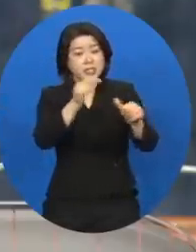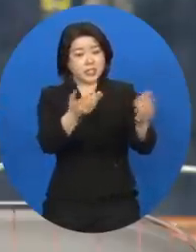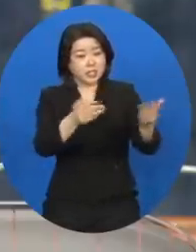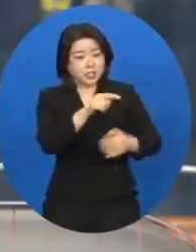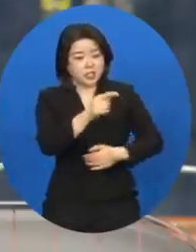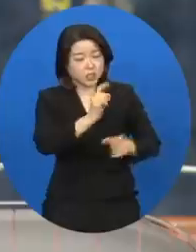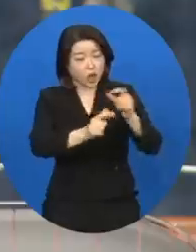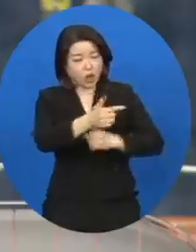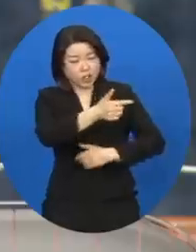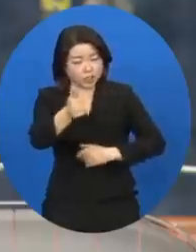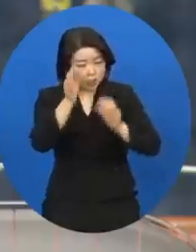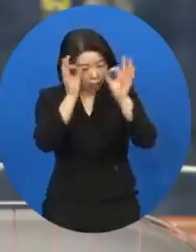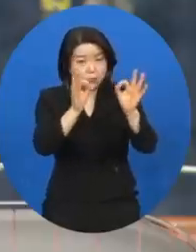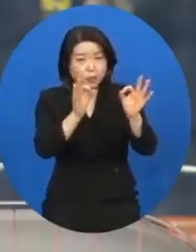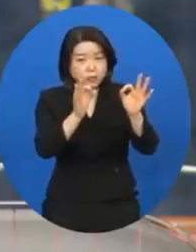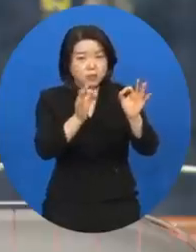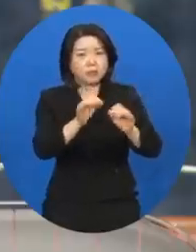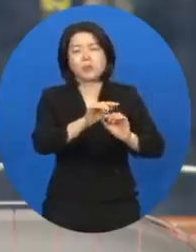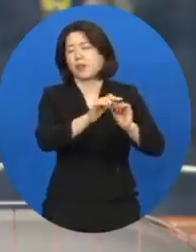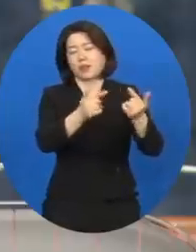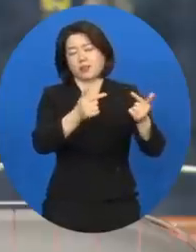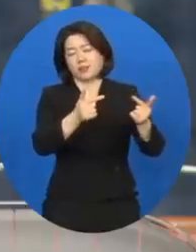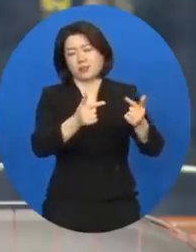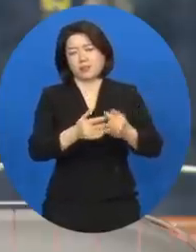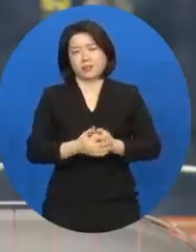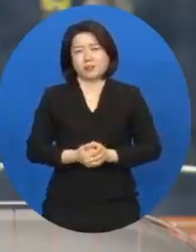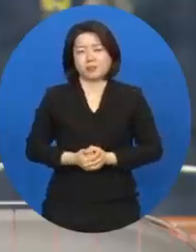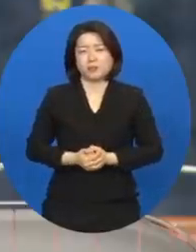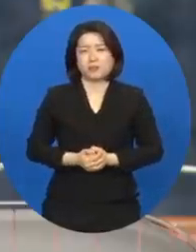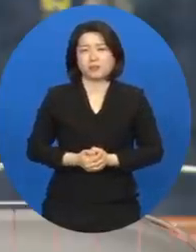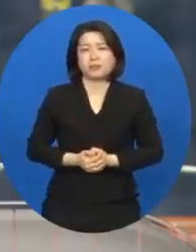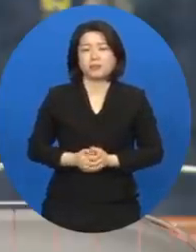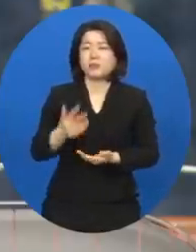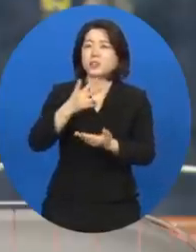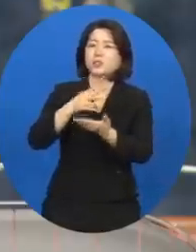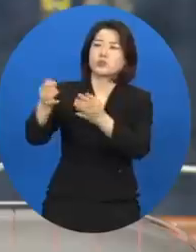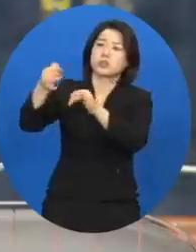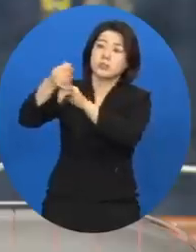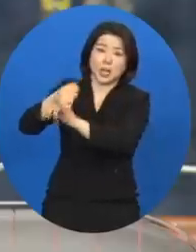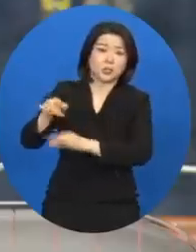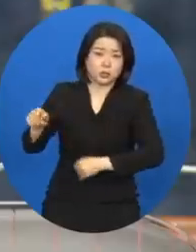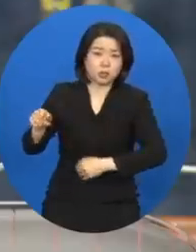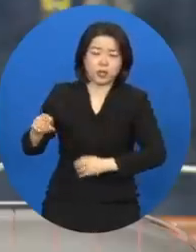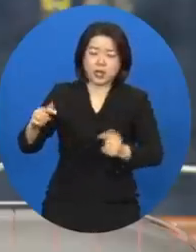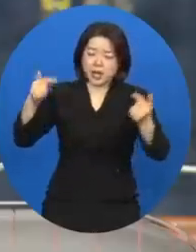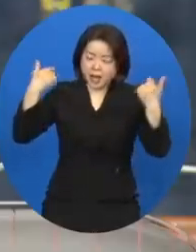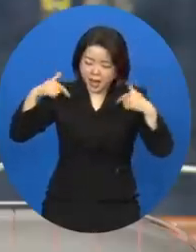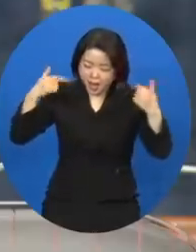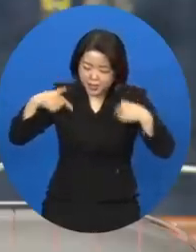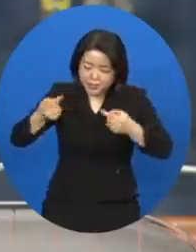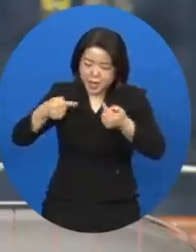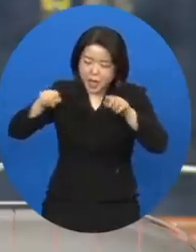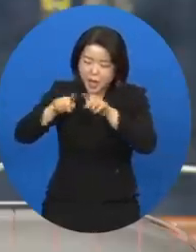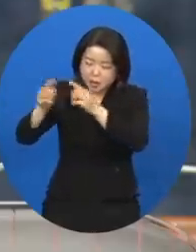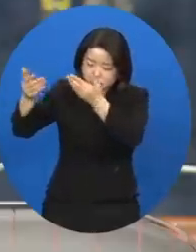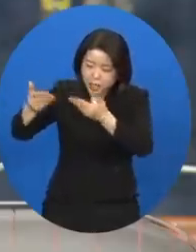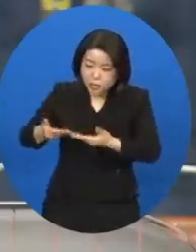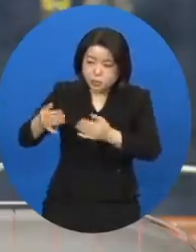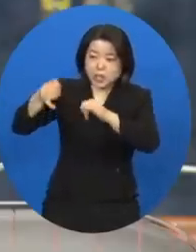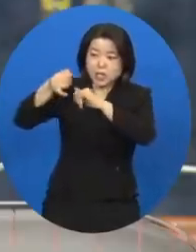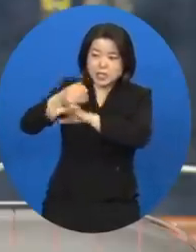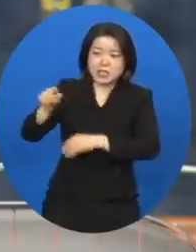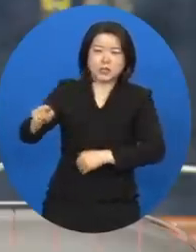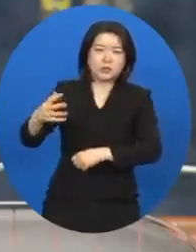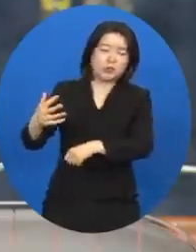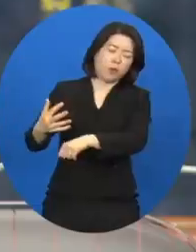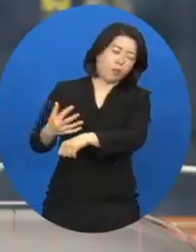보입니다. 근데 아닙니다. 주님의 약속, 항상 함께 있겠다고 하는 이 약속이